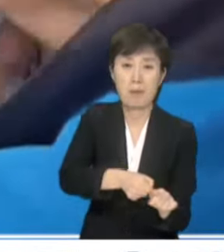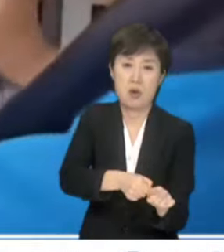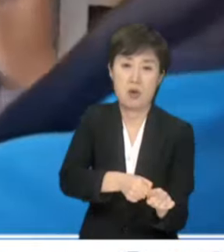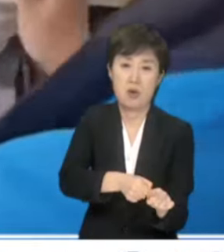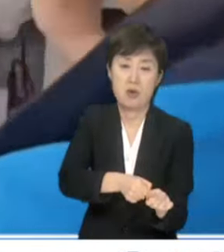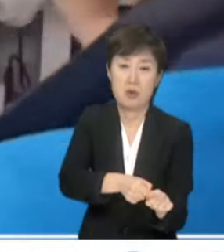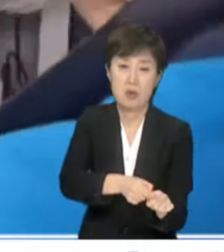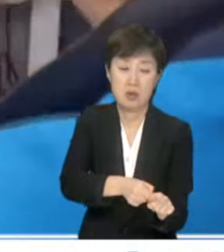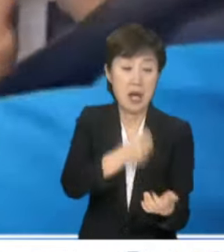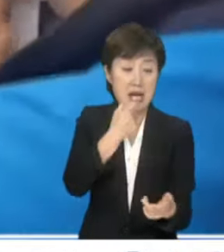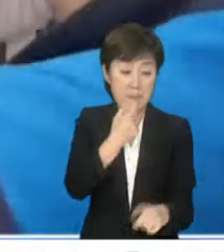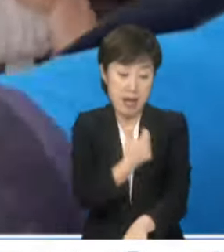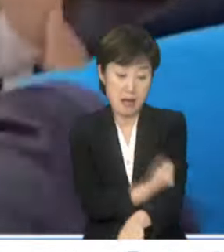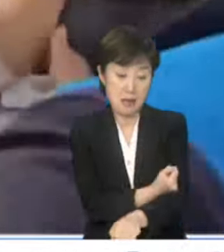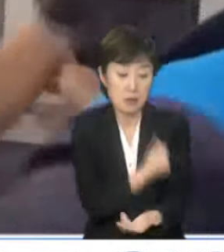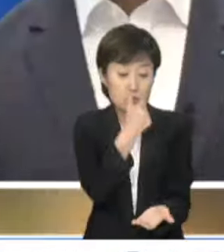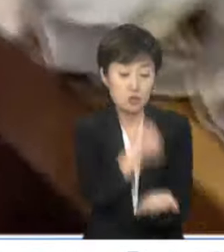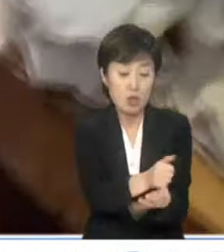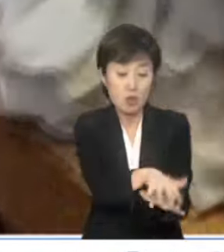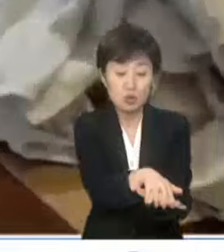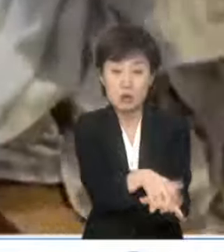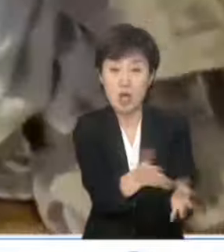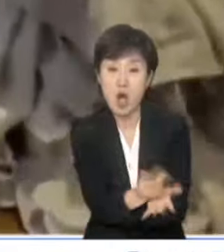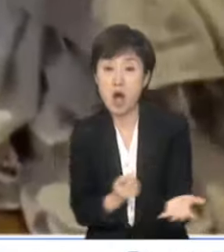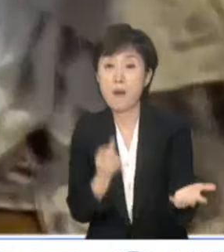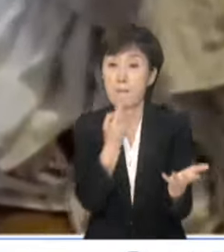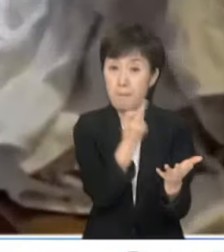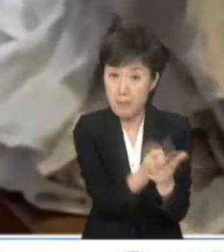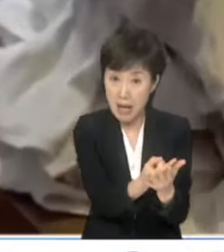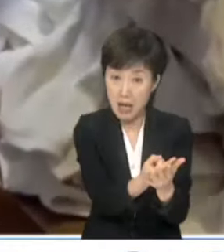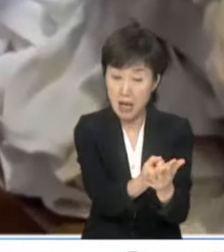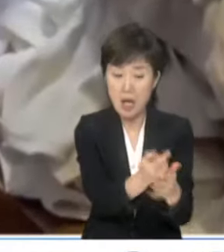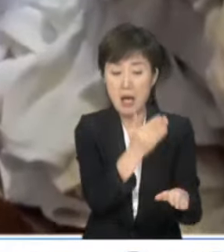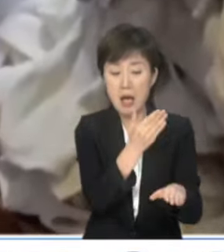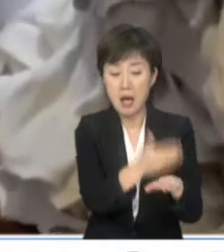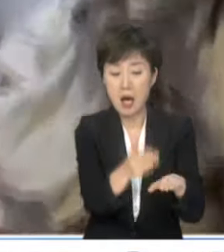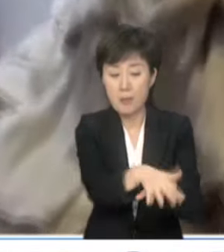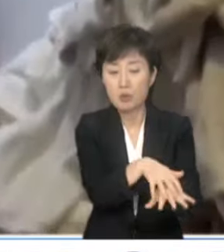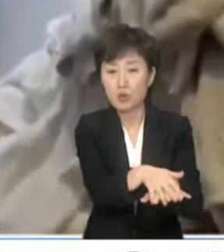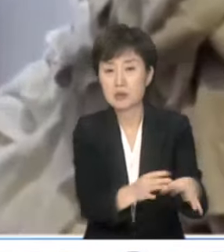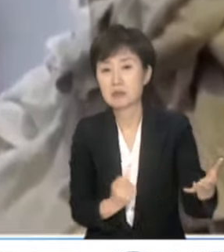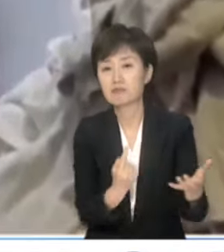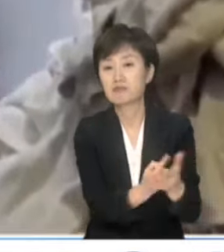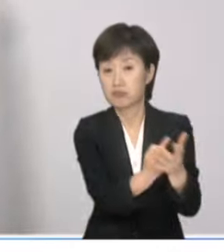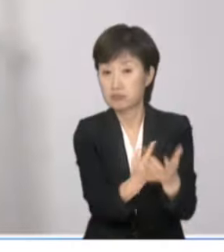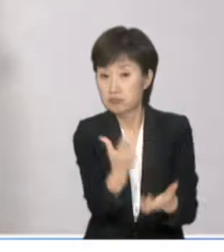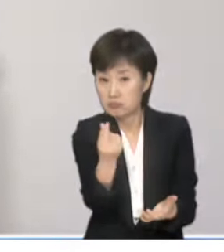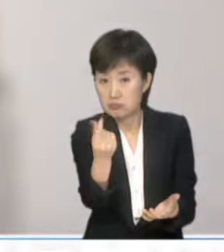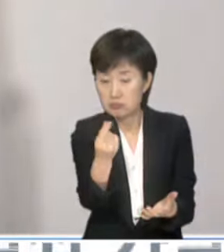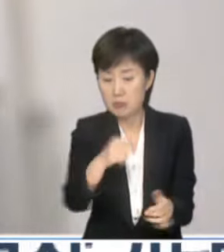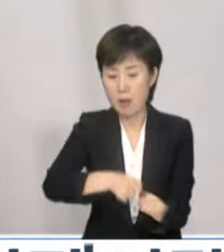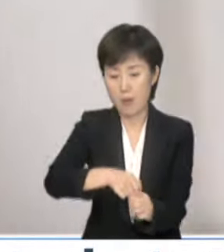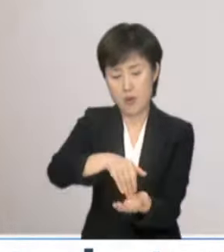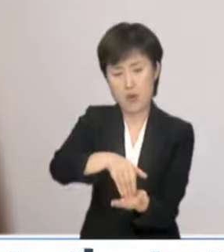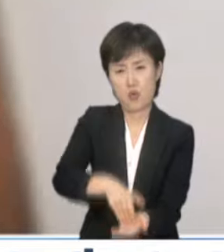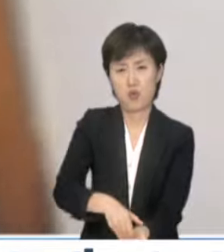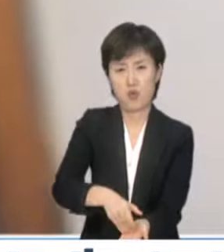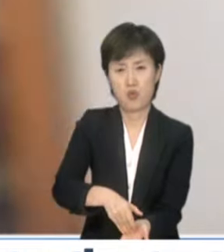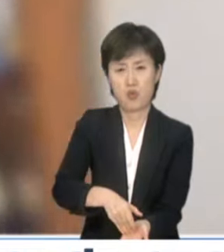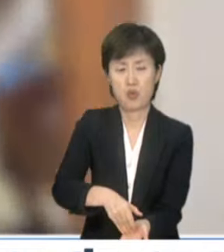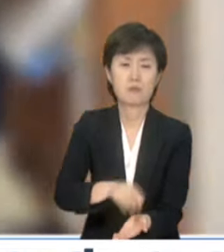예. 이렇게 조직적으로 일하는 집단에 가입하면 범죄단체 조직 관련한 형량이 그 될